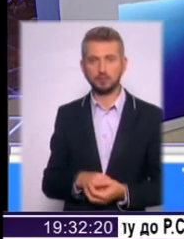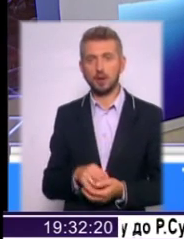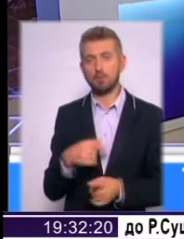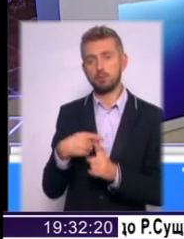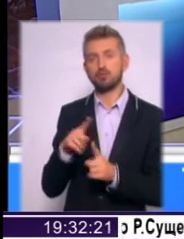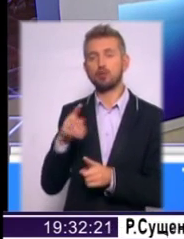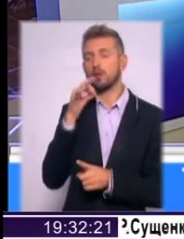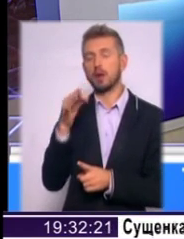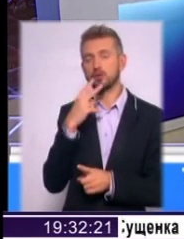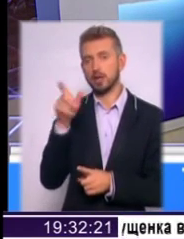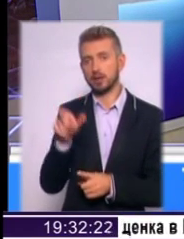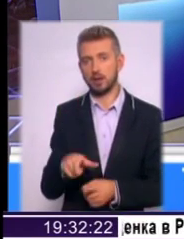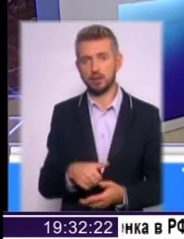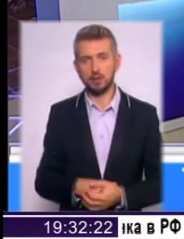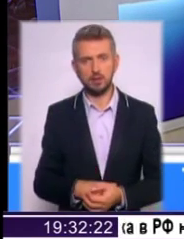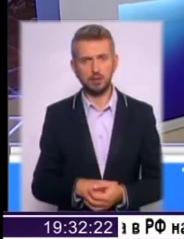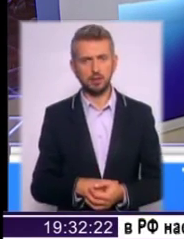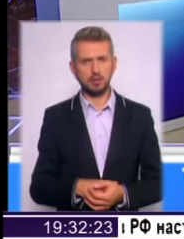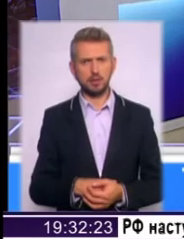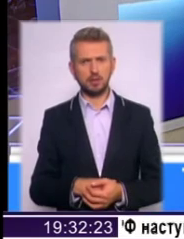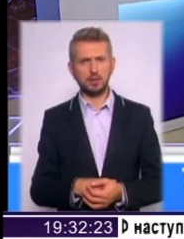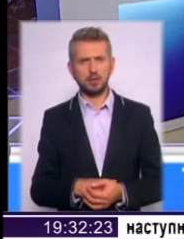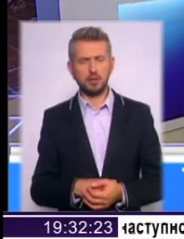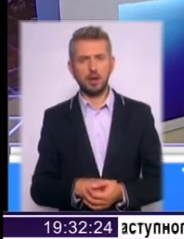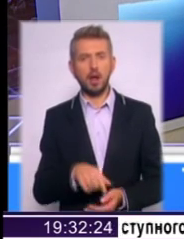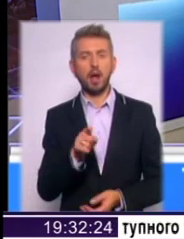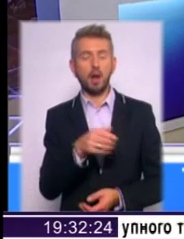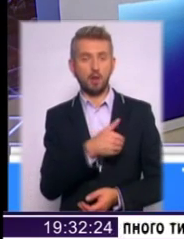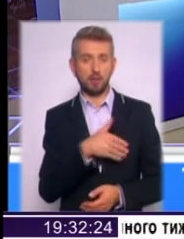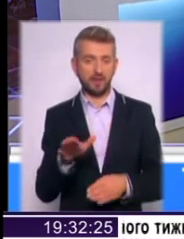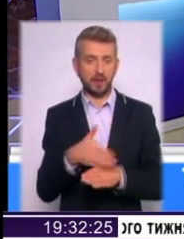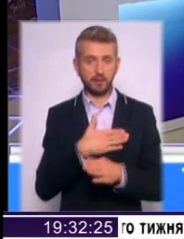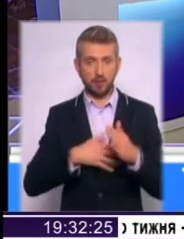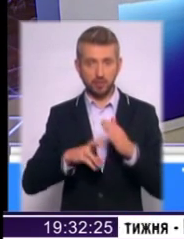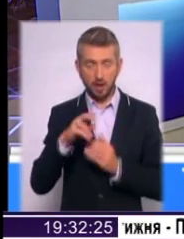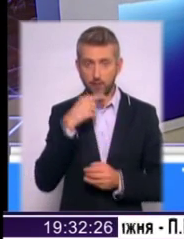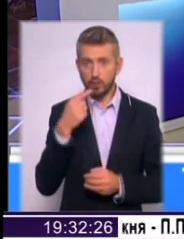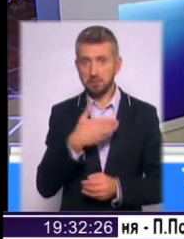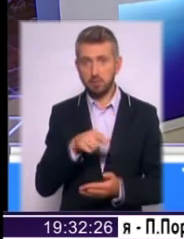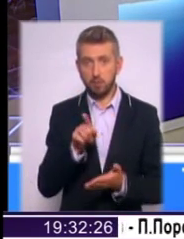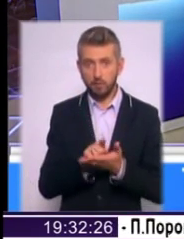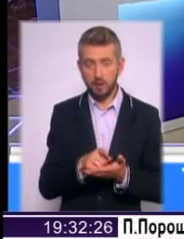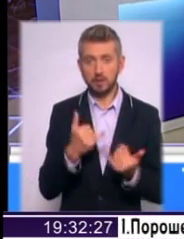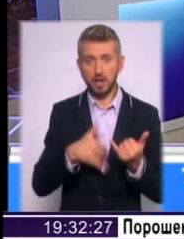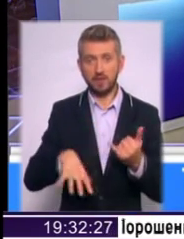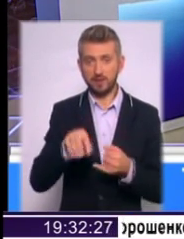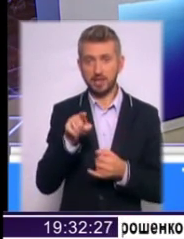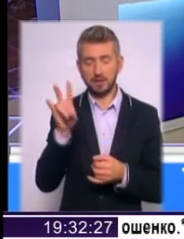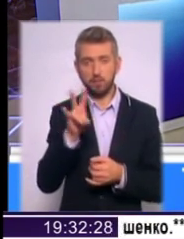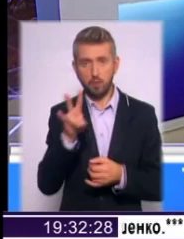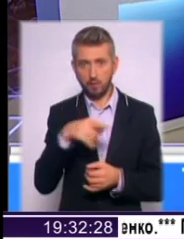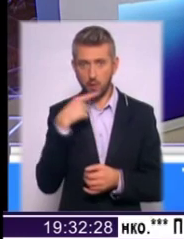шановний глядач. Прошу, будь ласка. Ці собачі хочуть знести наш храм в Росії, то ми повинні зараз цих попіків